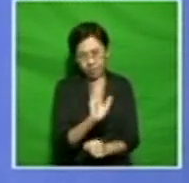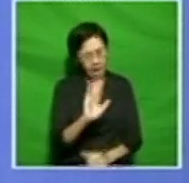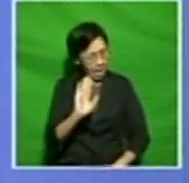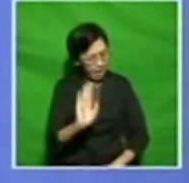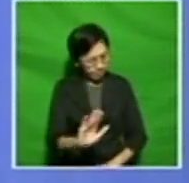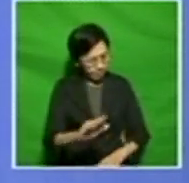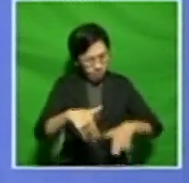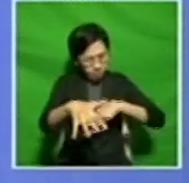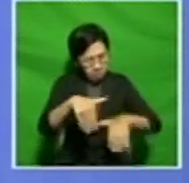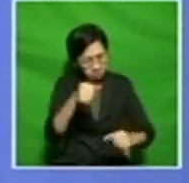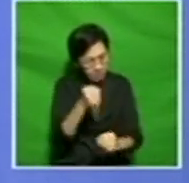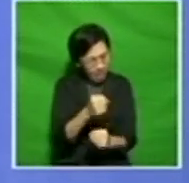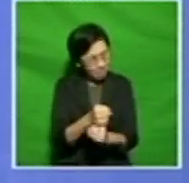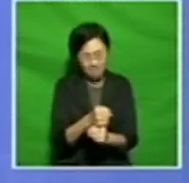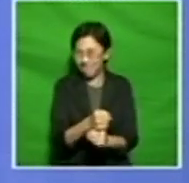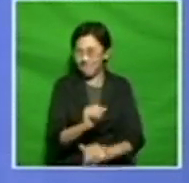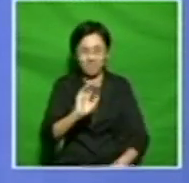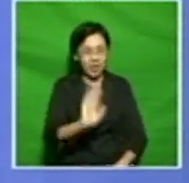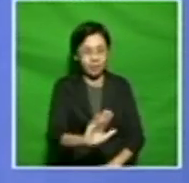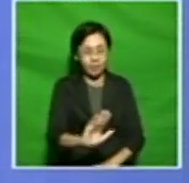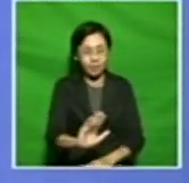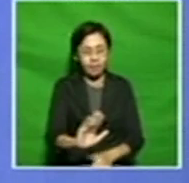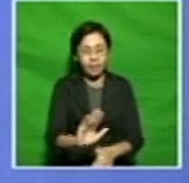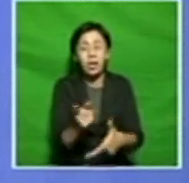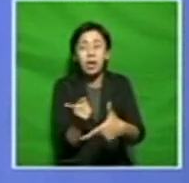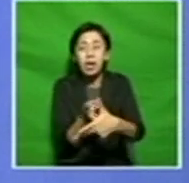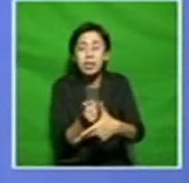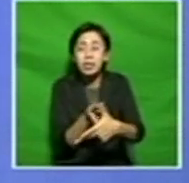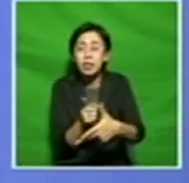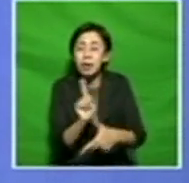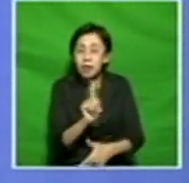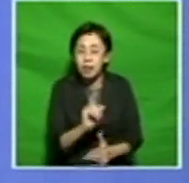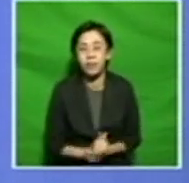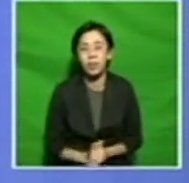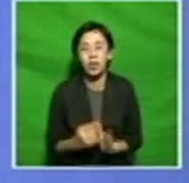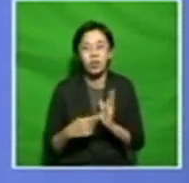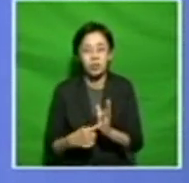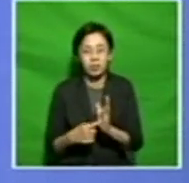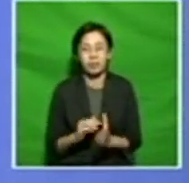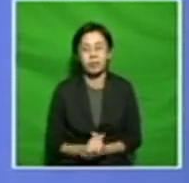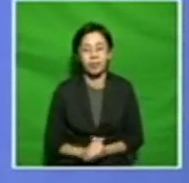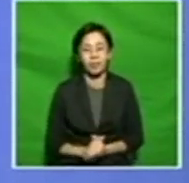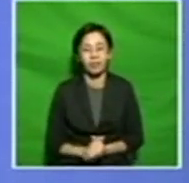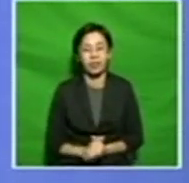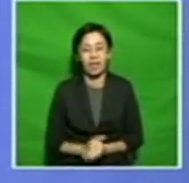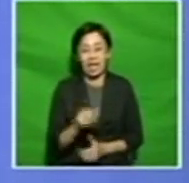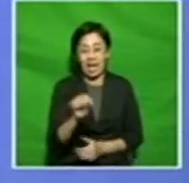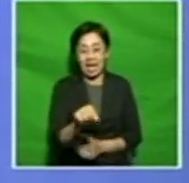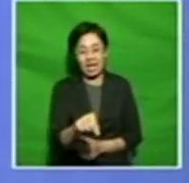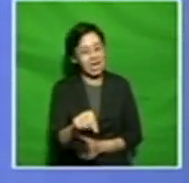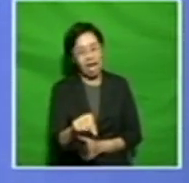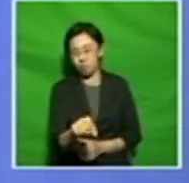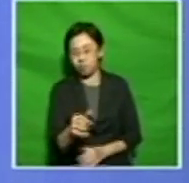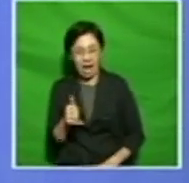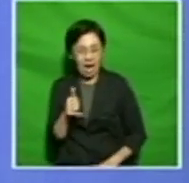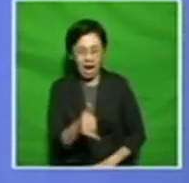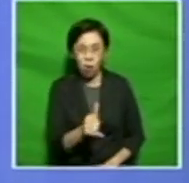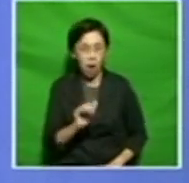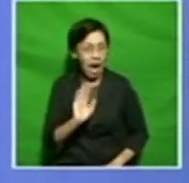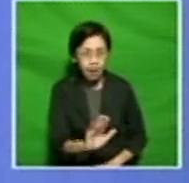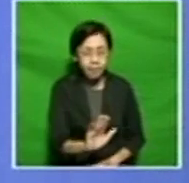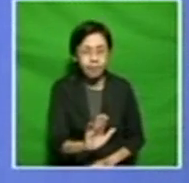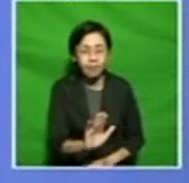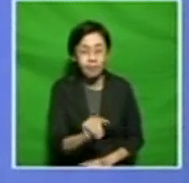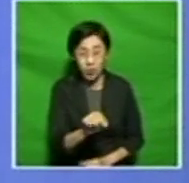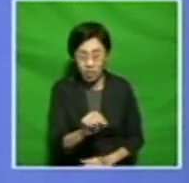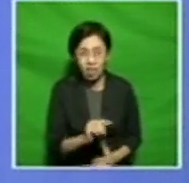ชนเช่นห้ามเข้าพื้นที่เขตกำหนดซึ่งเ